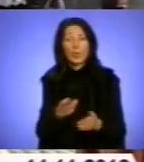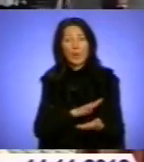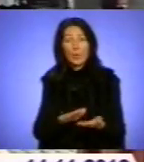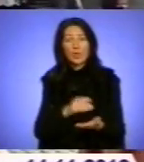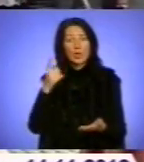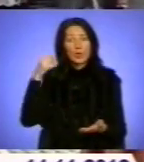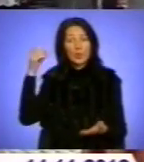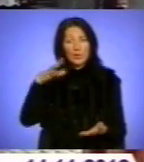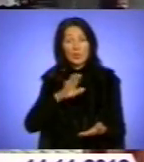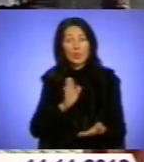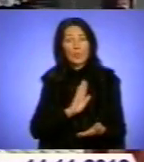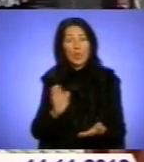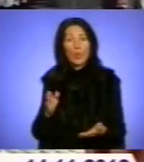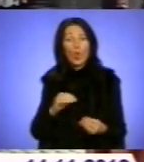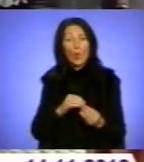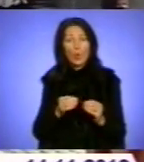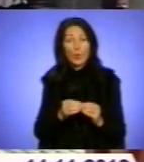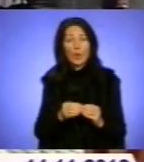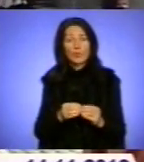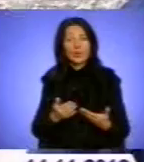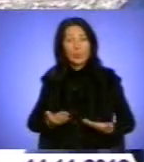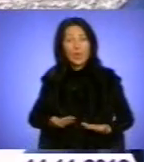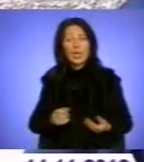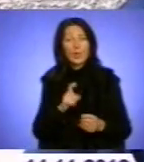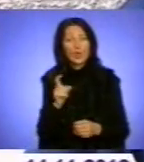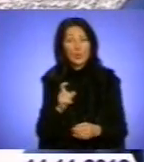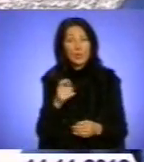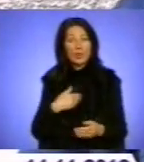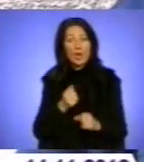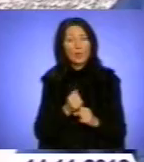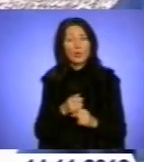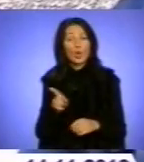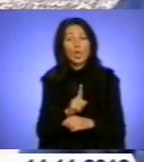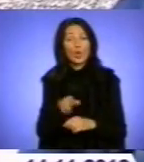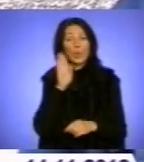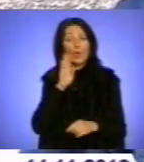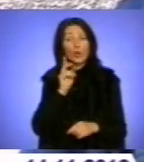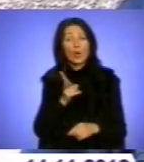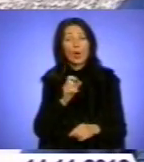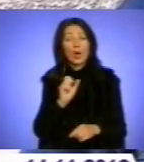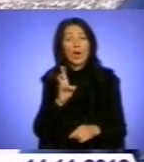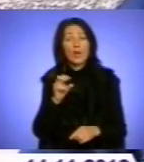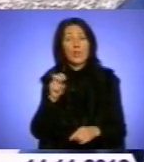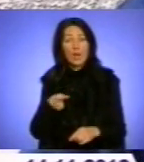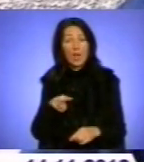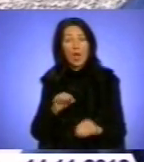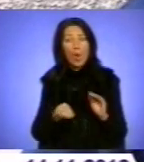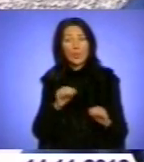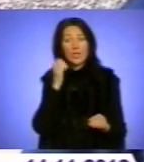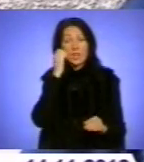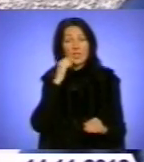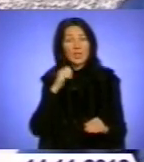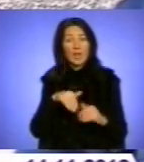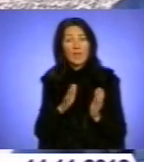освітлено, і щоб не було у нас проблем по комунальному господарству. Я працюю в Тернопільводоканалі. Обладнання старе,